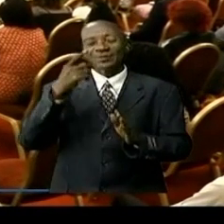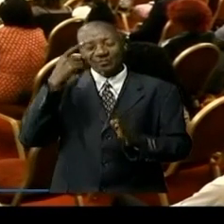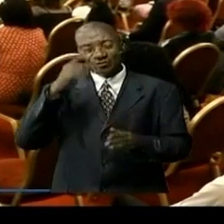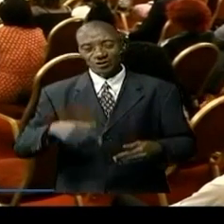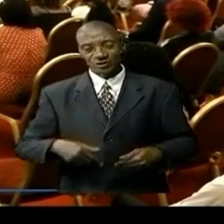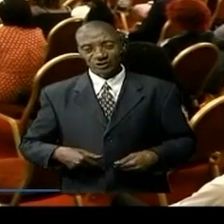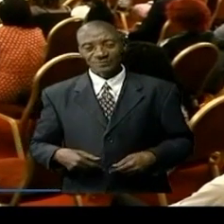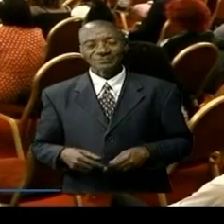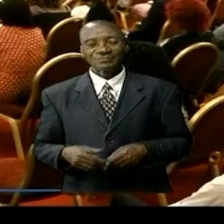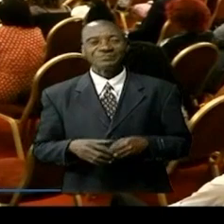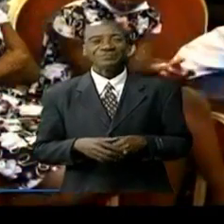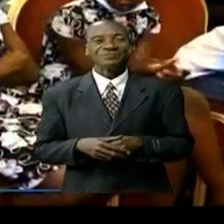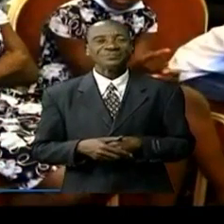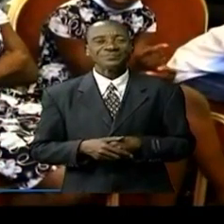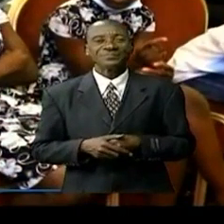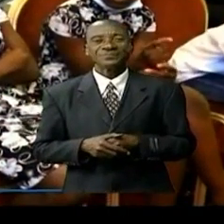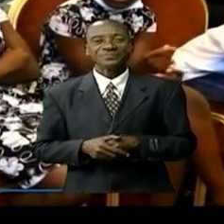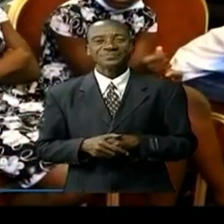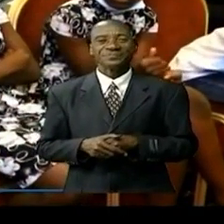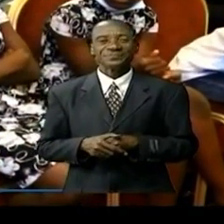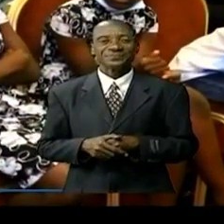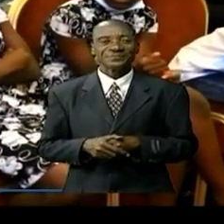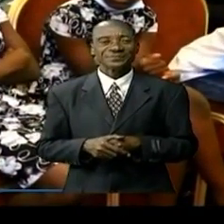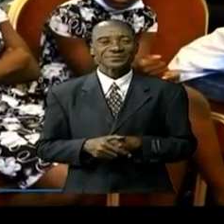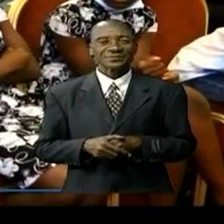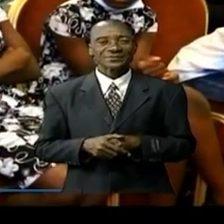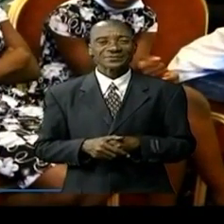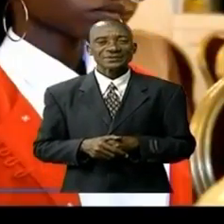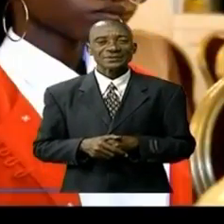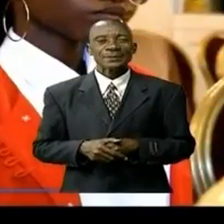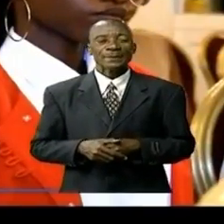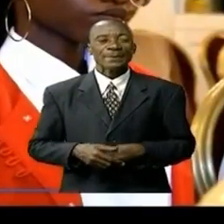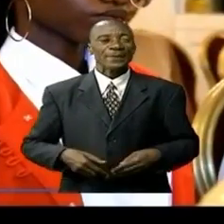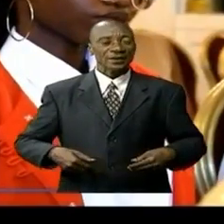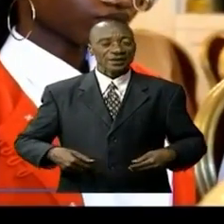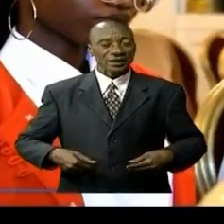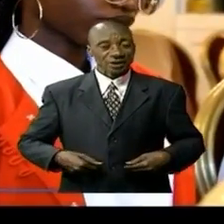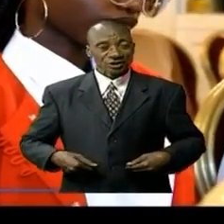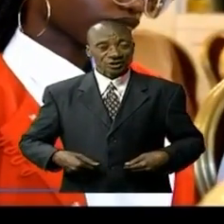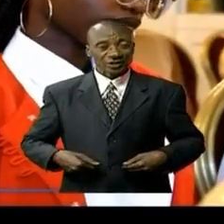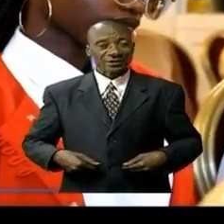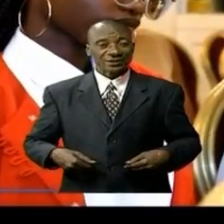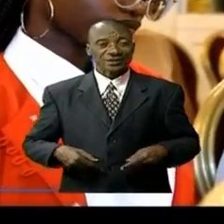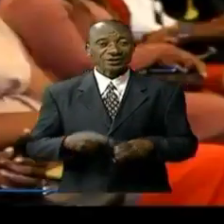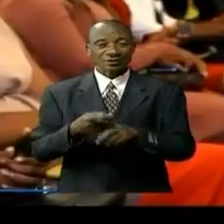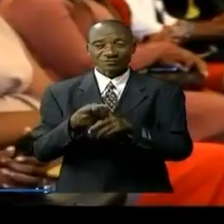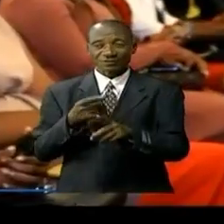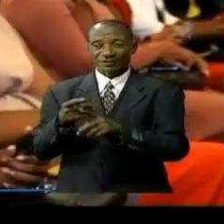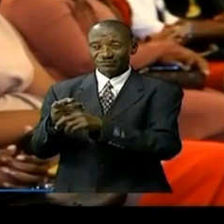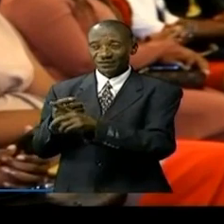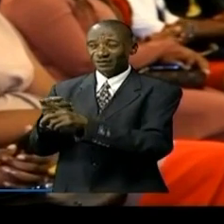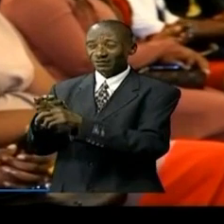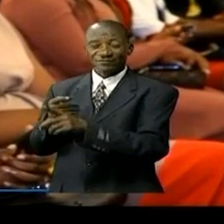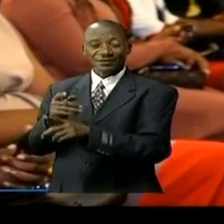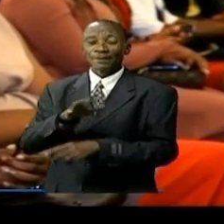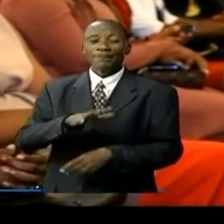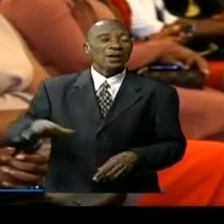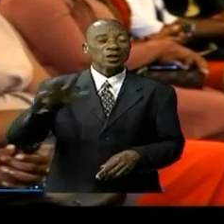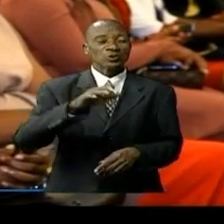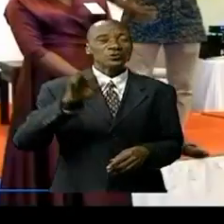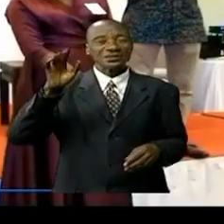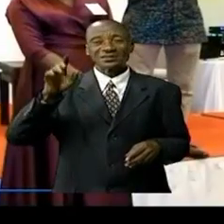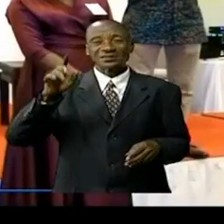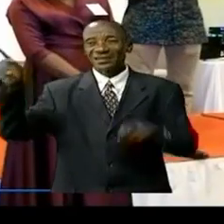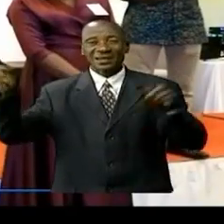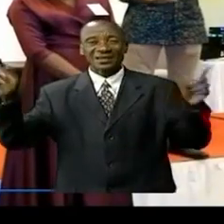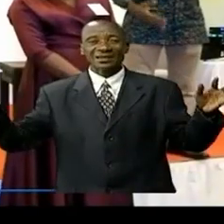De plus en plus, les jeunes sont intéressés à l'entrepreneuriat. Venus des différents coins de la capitale Kinshasa, à